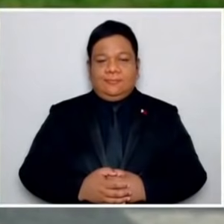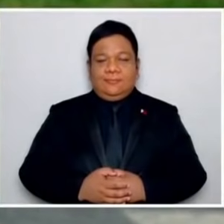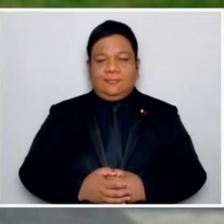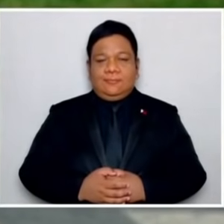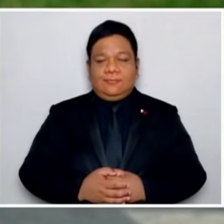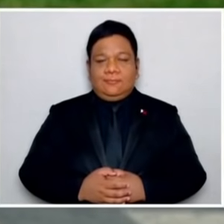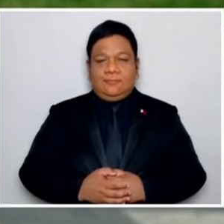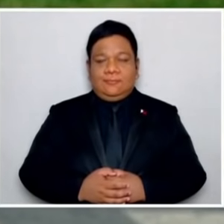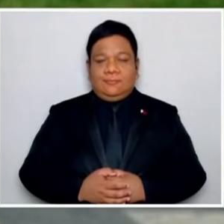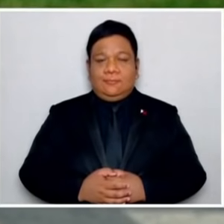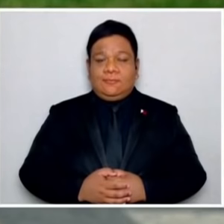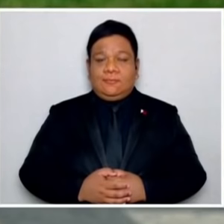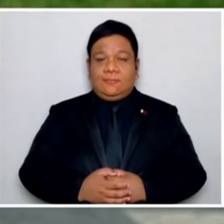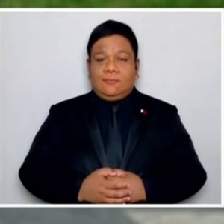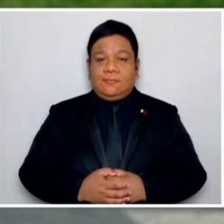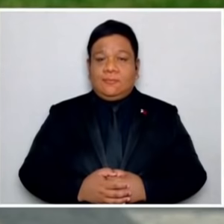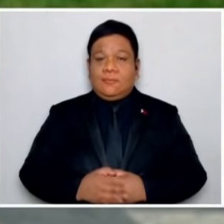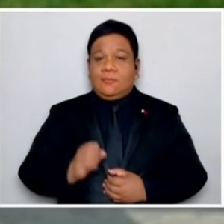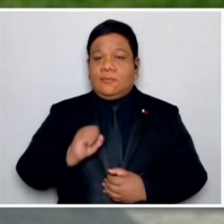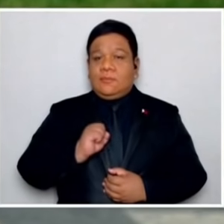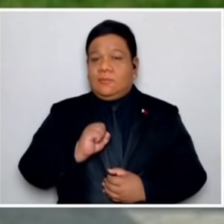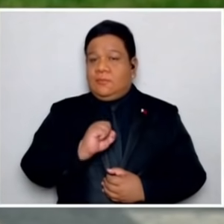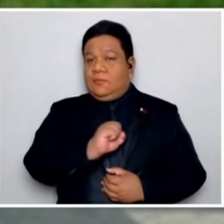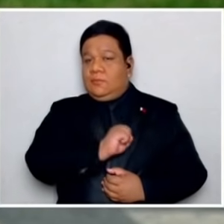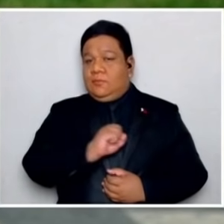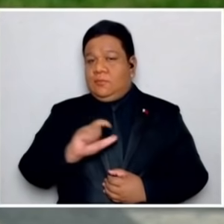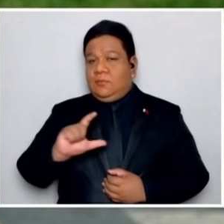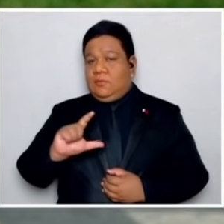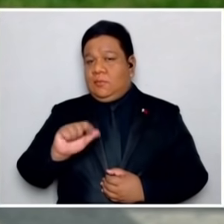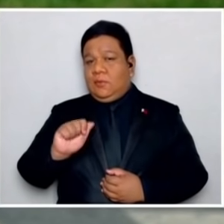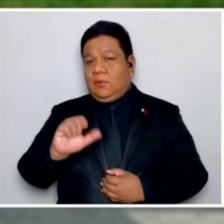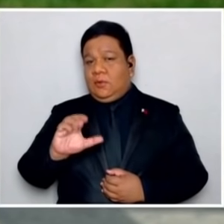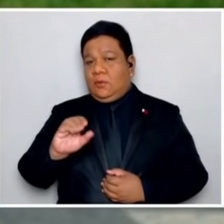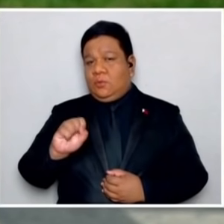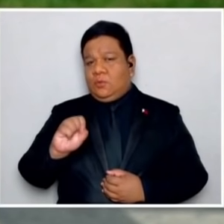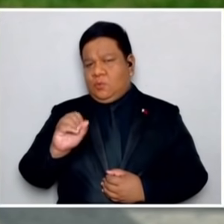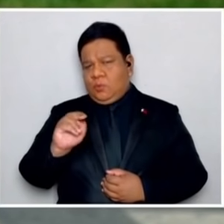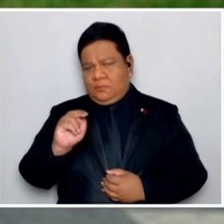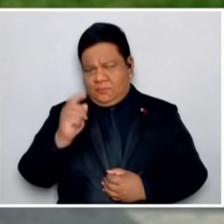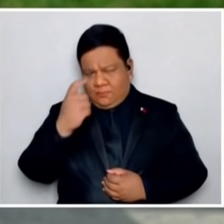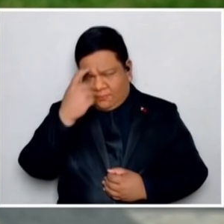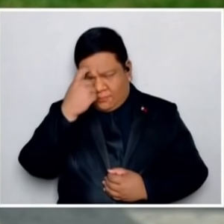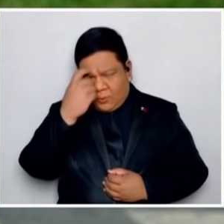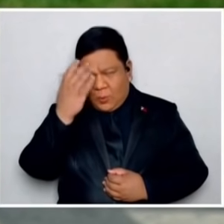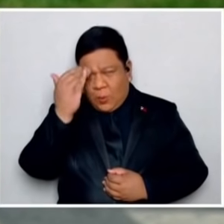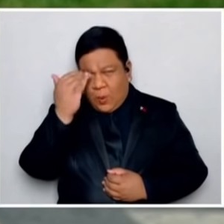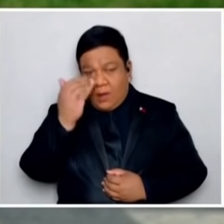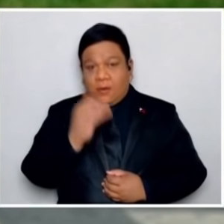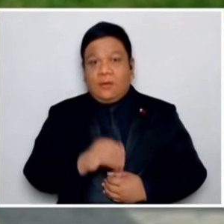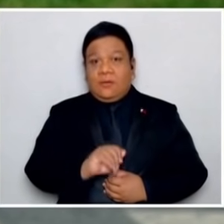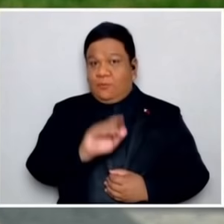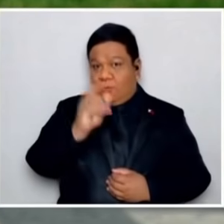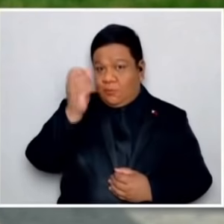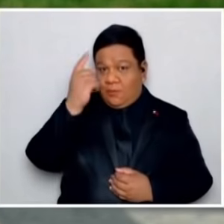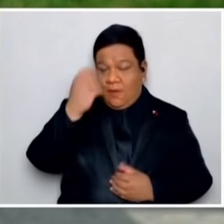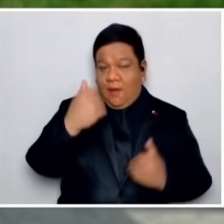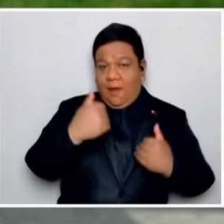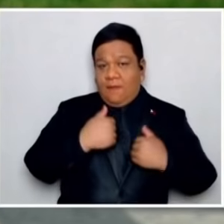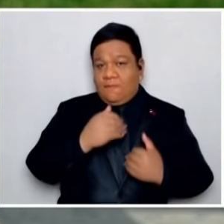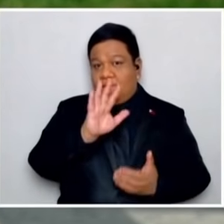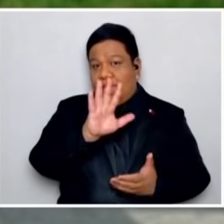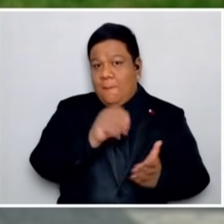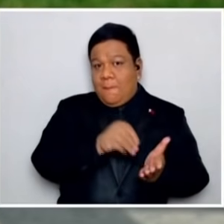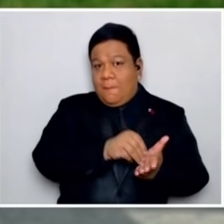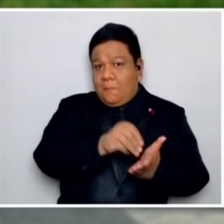19. Kinwestiyon ni Senator Panfilo Lacson ang paglipat ng 5 bilyong pisong pondo para sa COVID-19